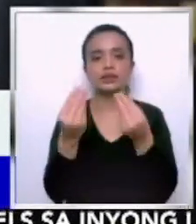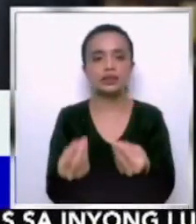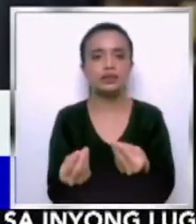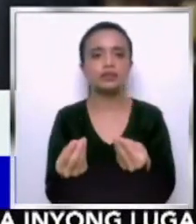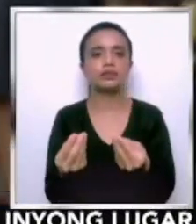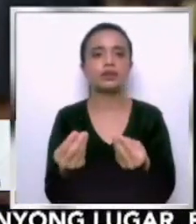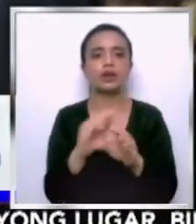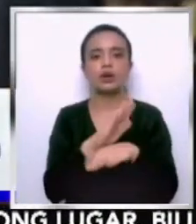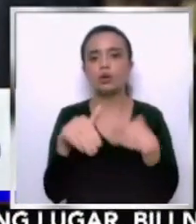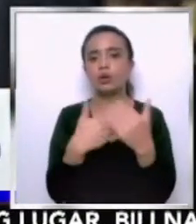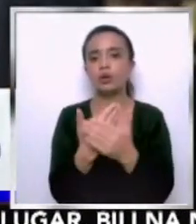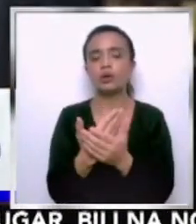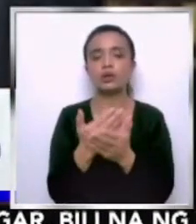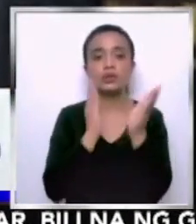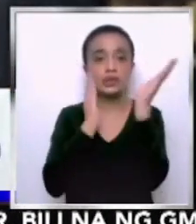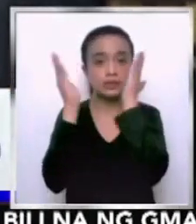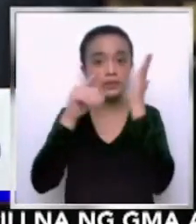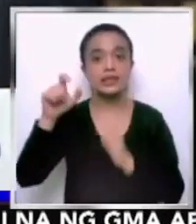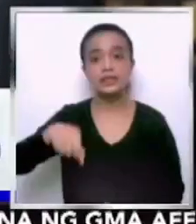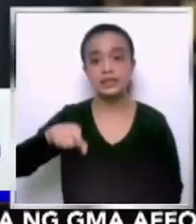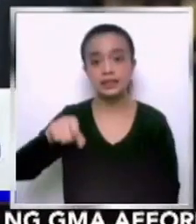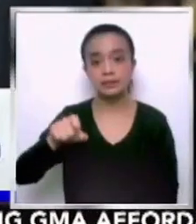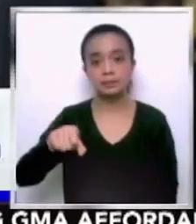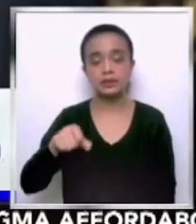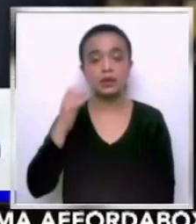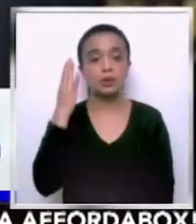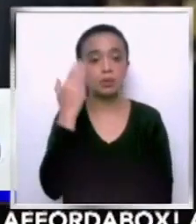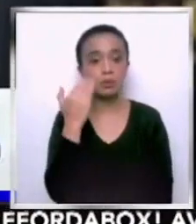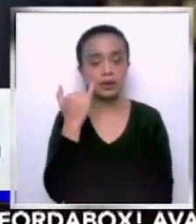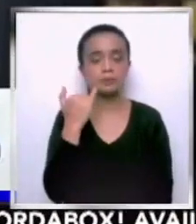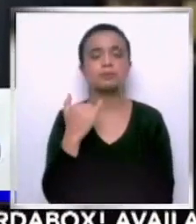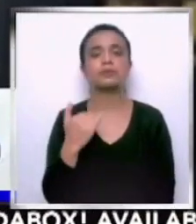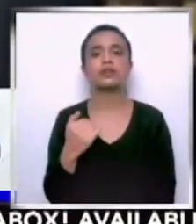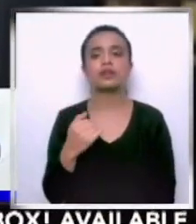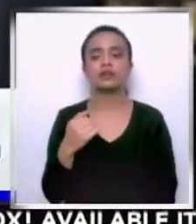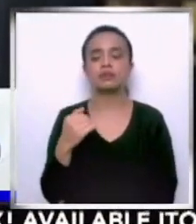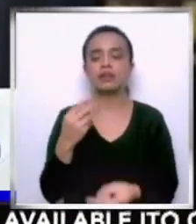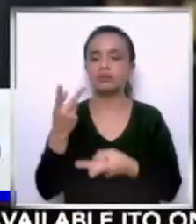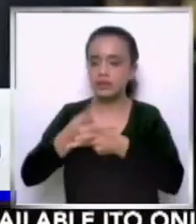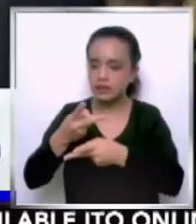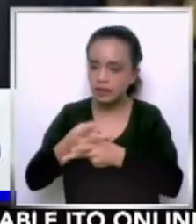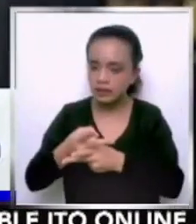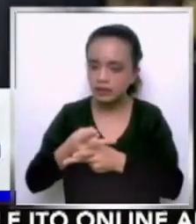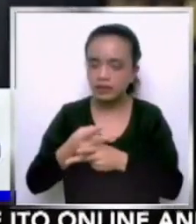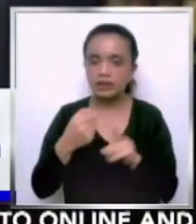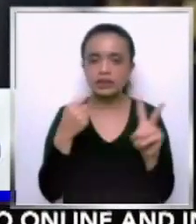po ng lokal na pamahalaan natin para mapangalagaan po ang victim, mapangalagaan din po